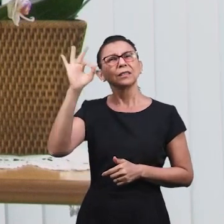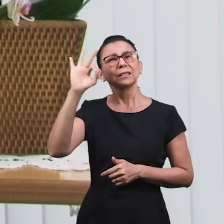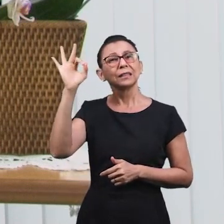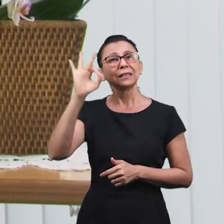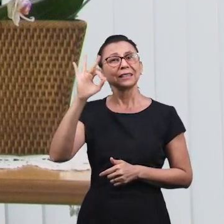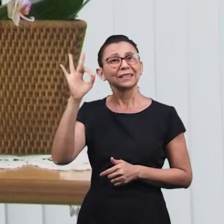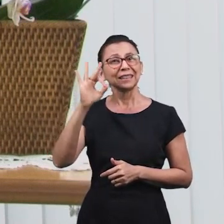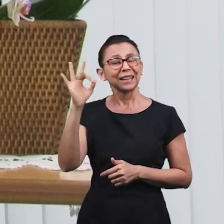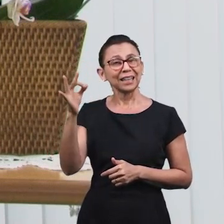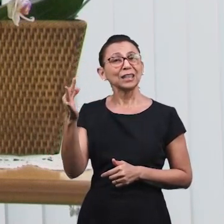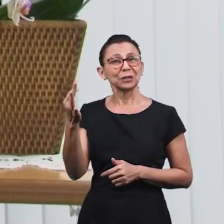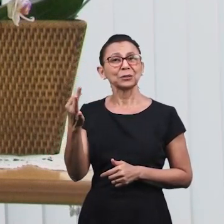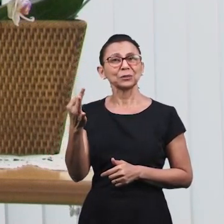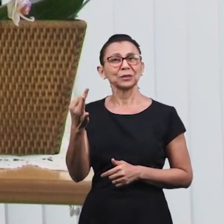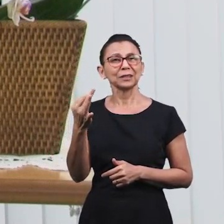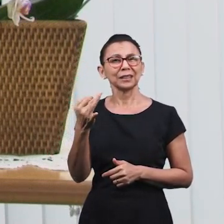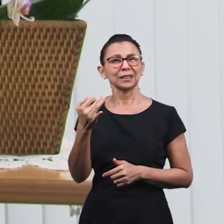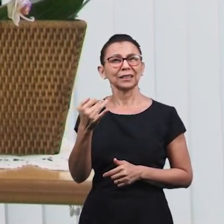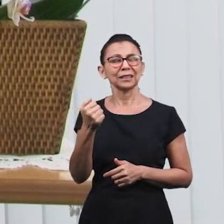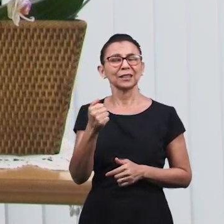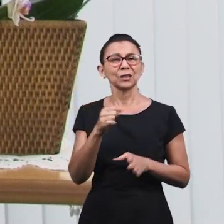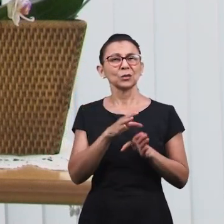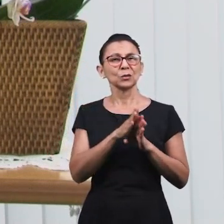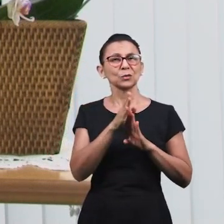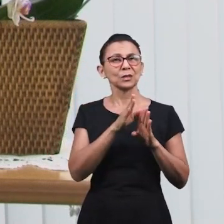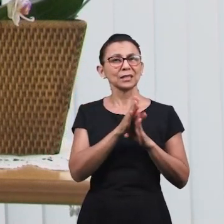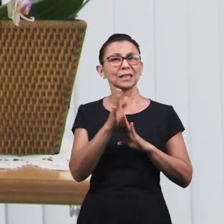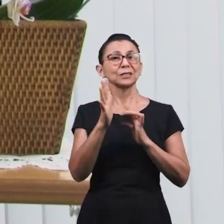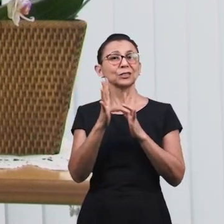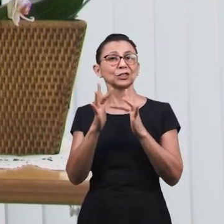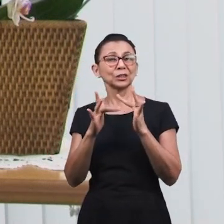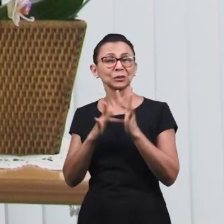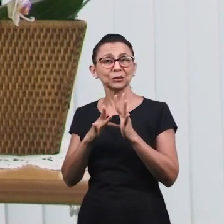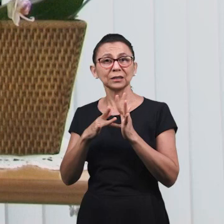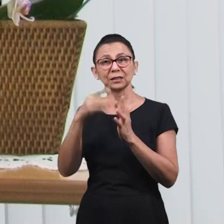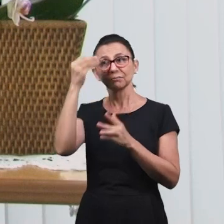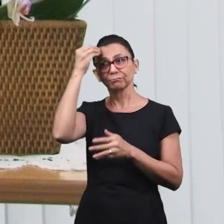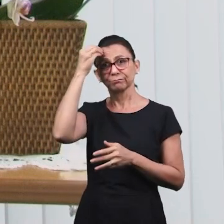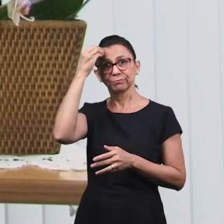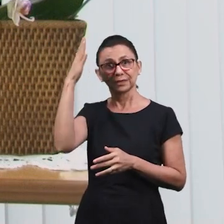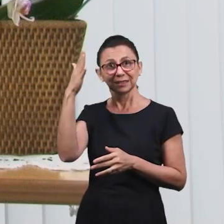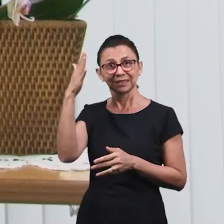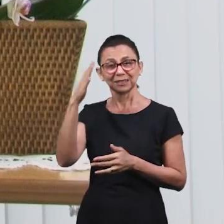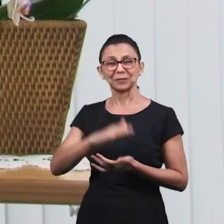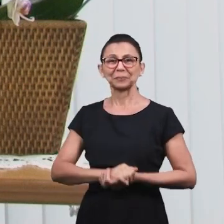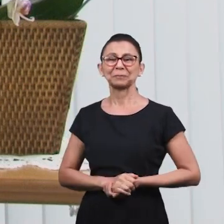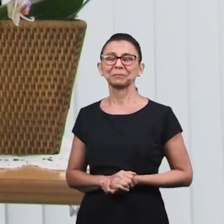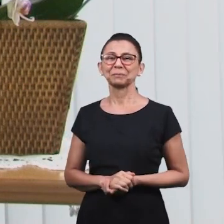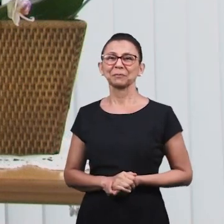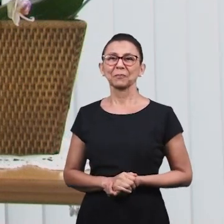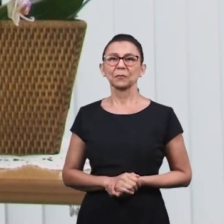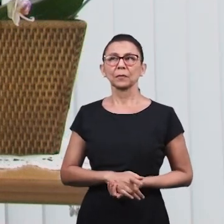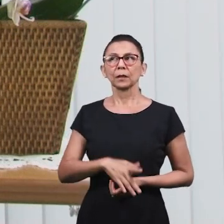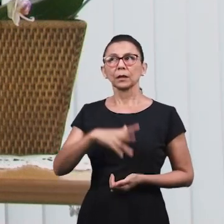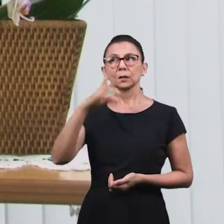Ils n'ont pas compris ou ils n'ont pas réussi à garder les instructions que Jésus avait laissées aux disciples.